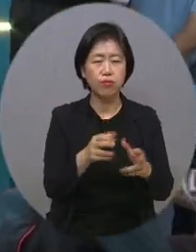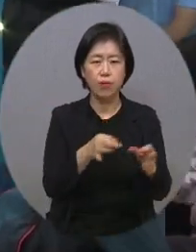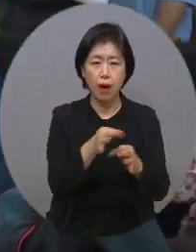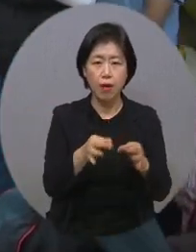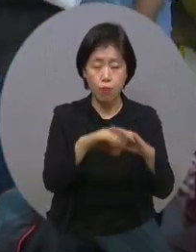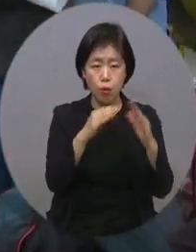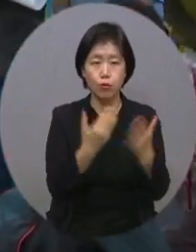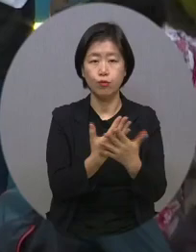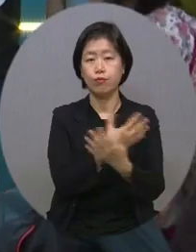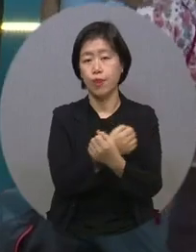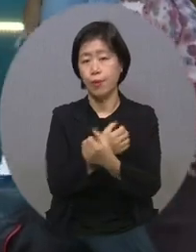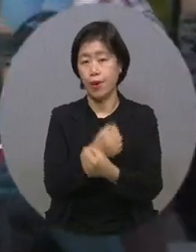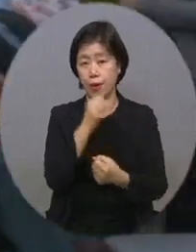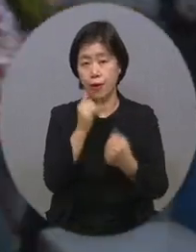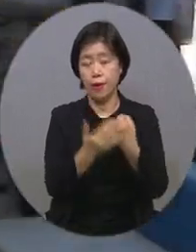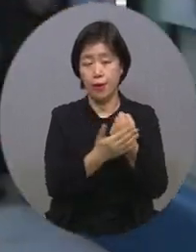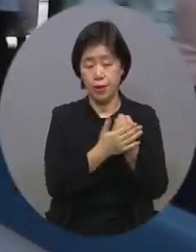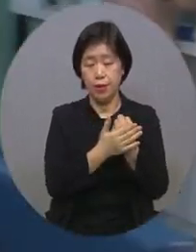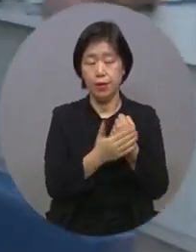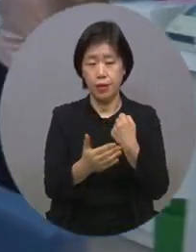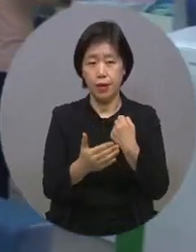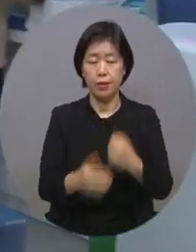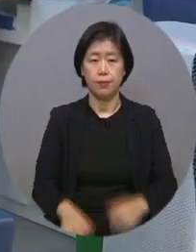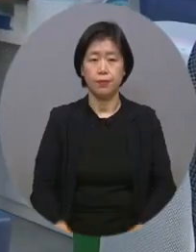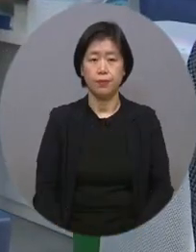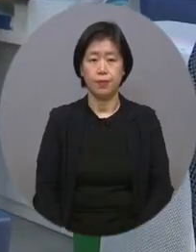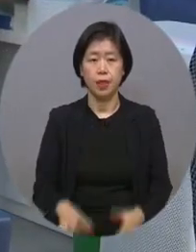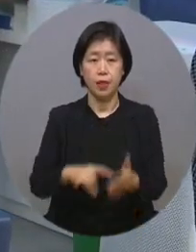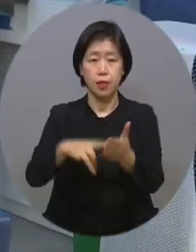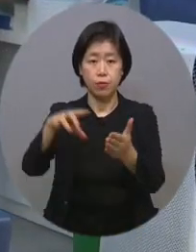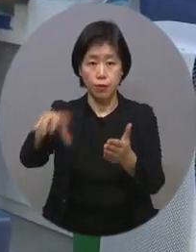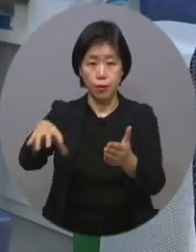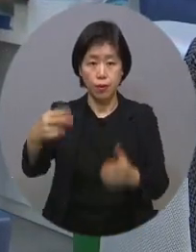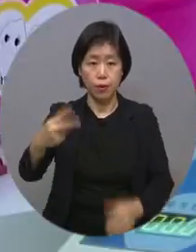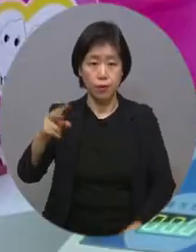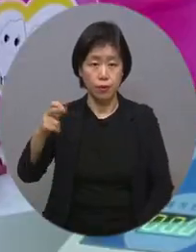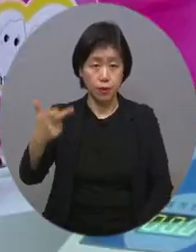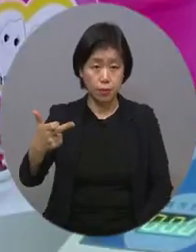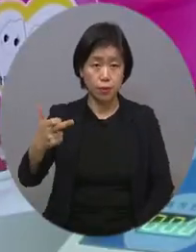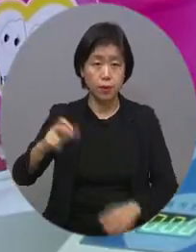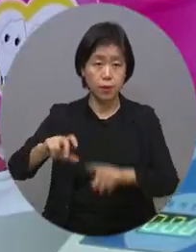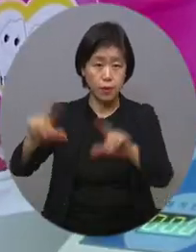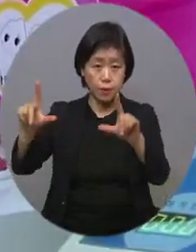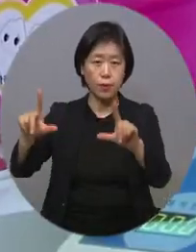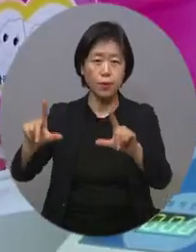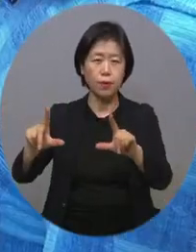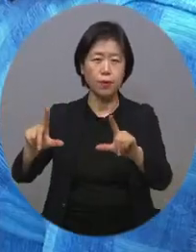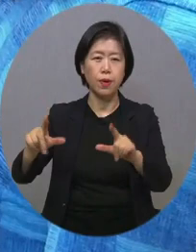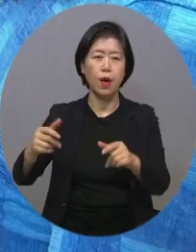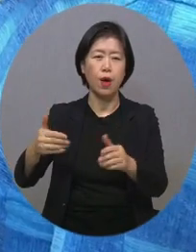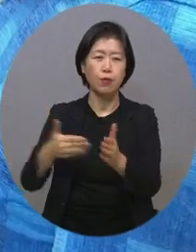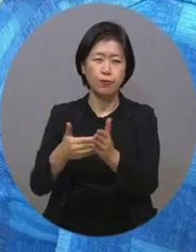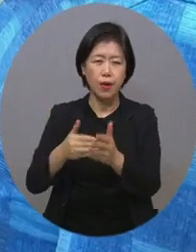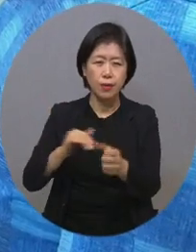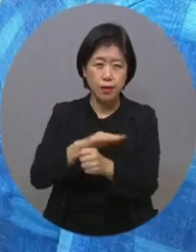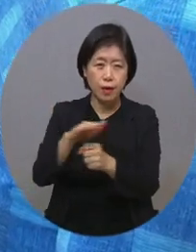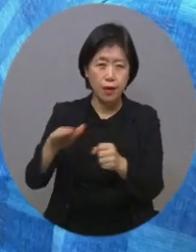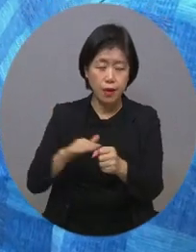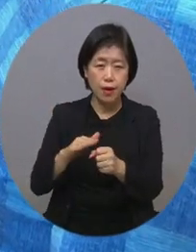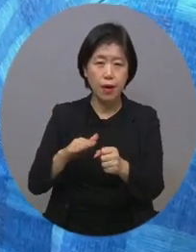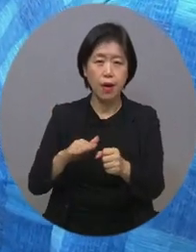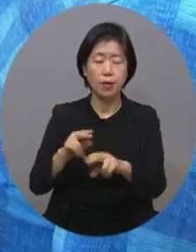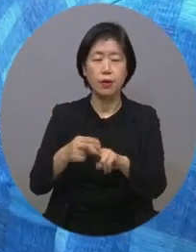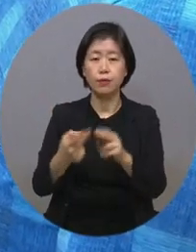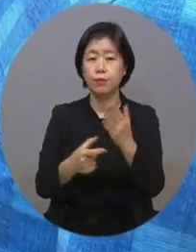다 돼 있기 때문에 세무서에서 2017년도 군산사랑 상품권이 없을 때, 그다음에